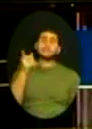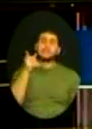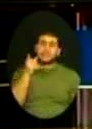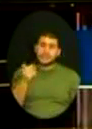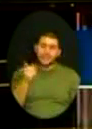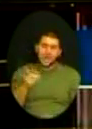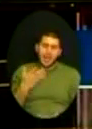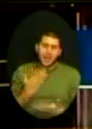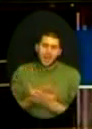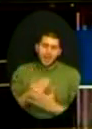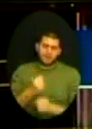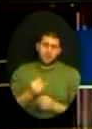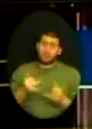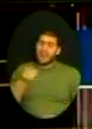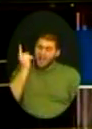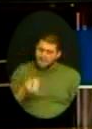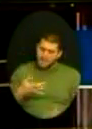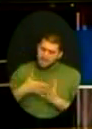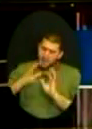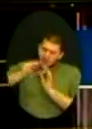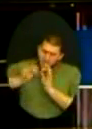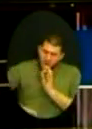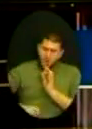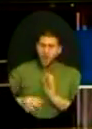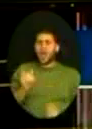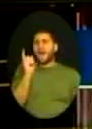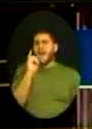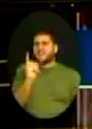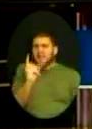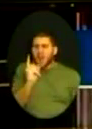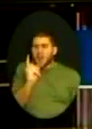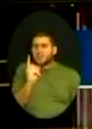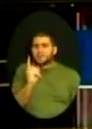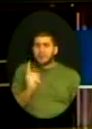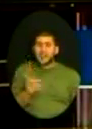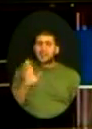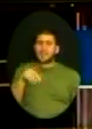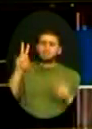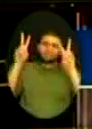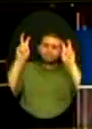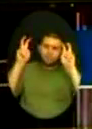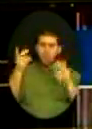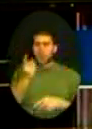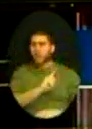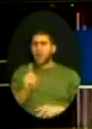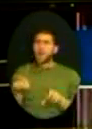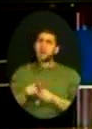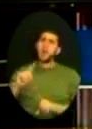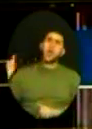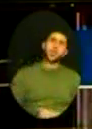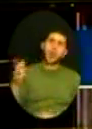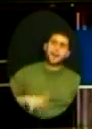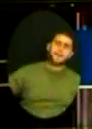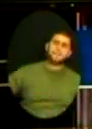זה לב העבודה שלה. היא חייבת לברר את זה עד הסוף היטב, אבל את הקלישאה של בואו לא נשפוך את כל